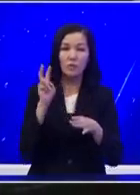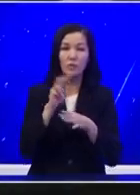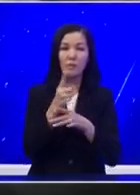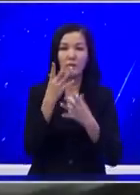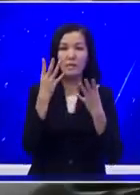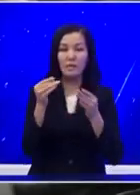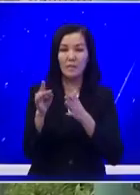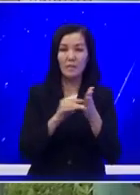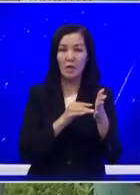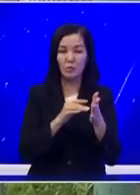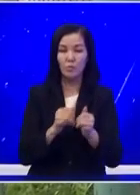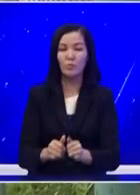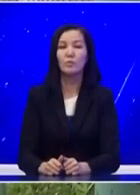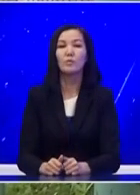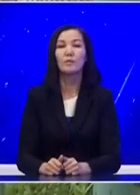день.